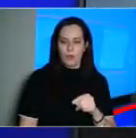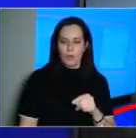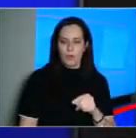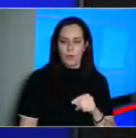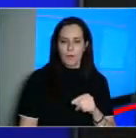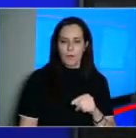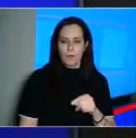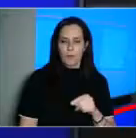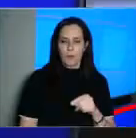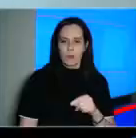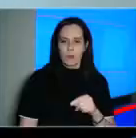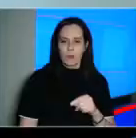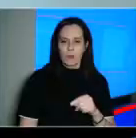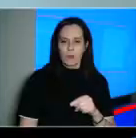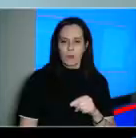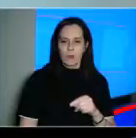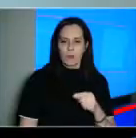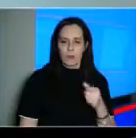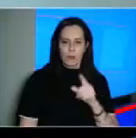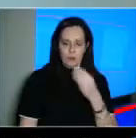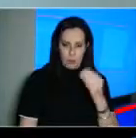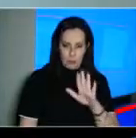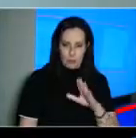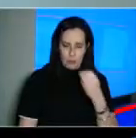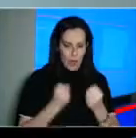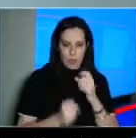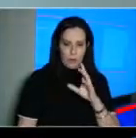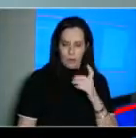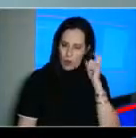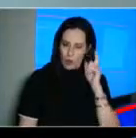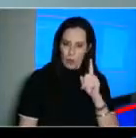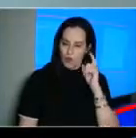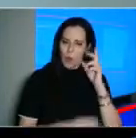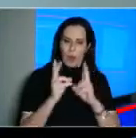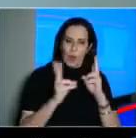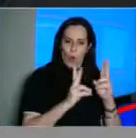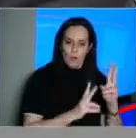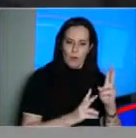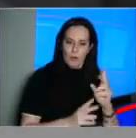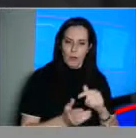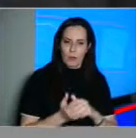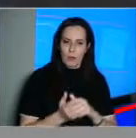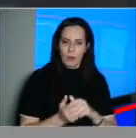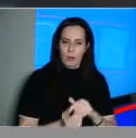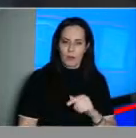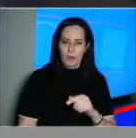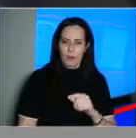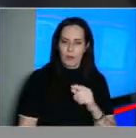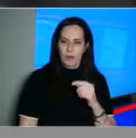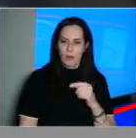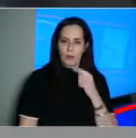לא רואה את זה. וואו. שנייה, בני, בני, מאוד קשה, אני שומע, אנחנו שומעים אותך מקוטעת, אני חס ויוצא מאיתנו,